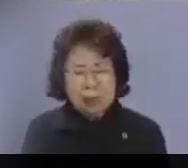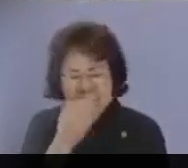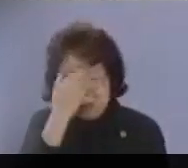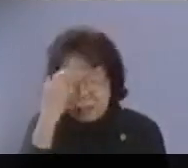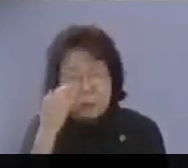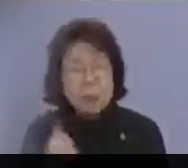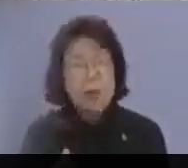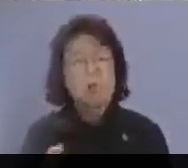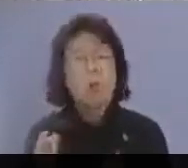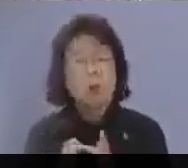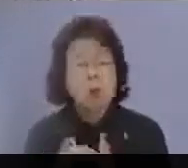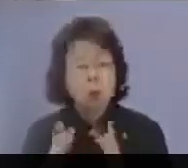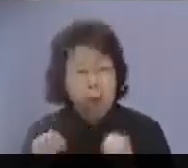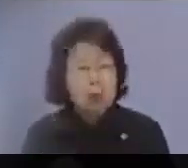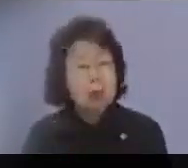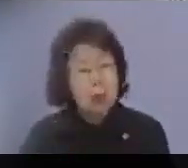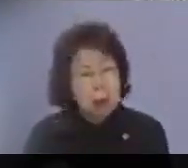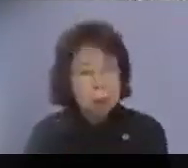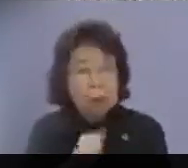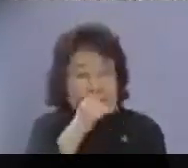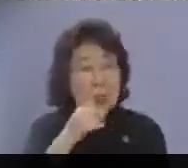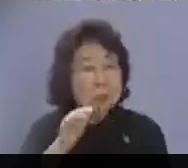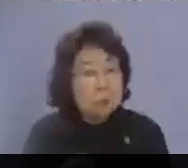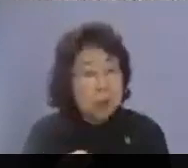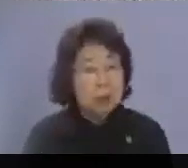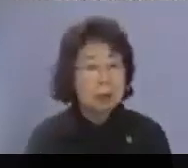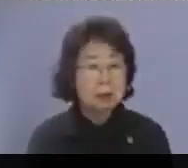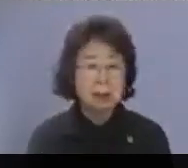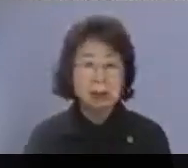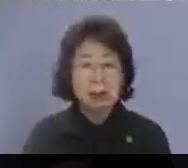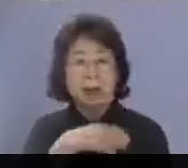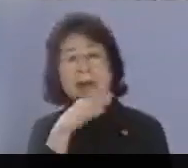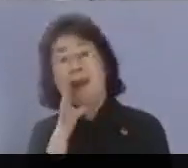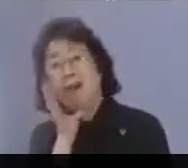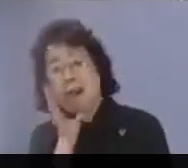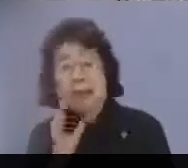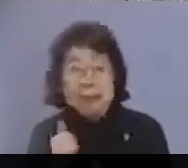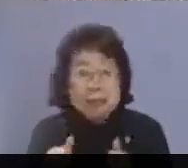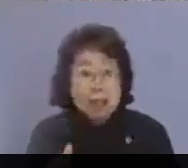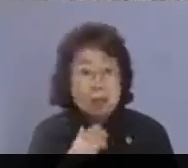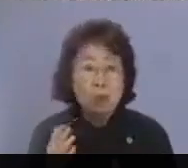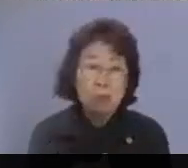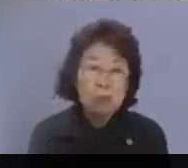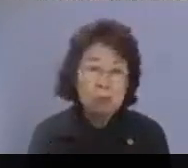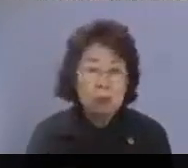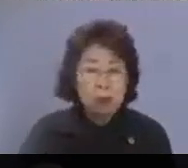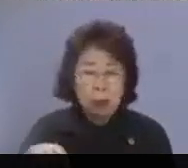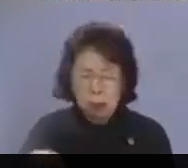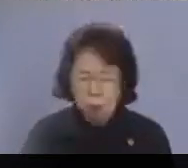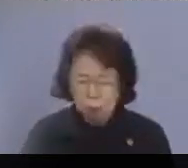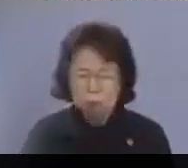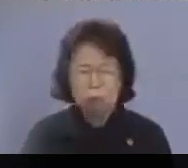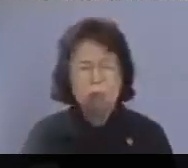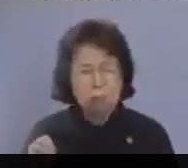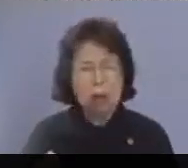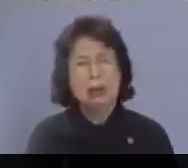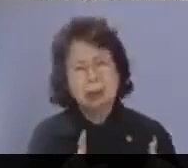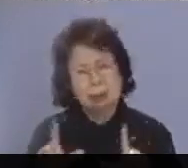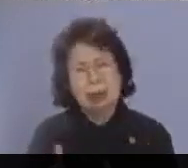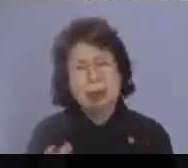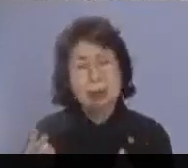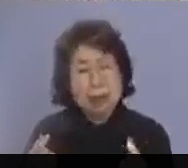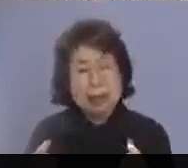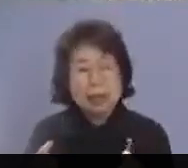불편하죠. 없으면. 온라인은 젊은 사람들이 하는 거고 여기에 좀 연세 든 분들은 이런 데서